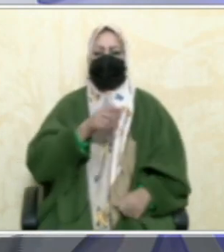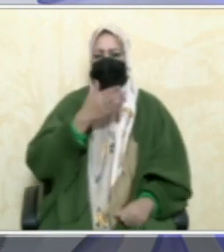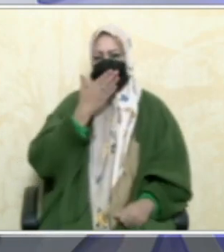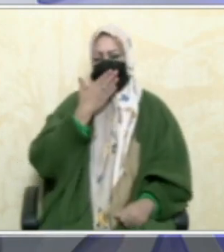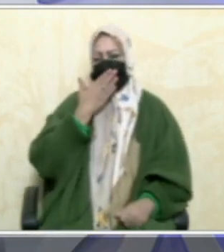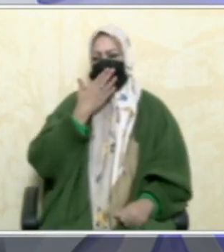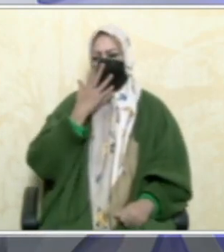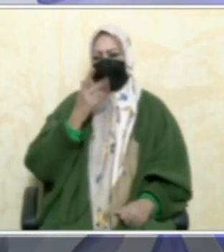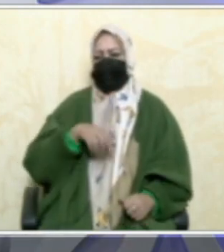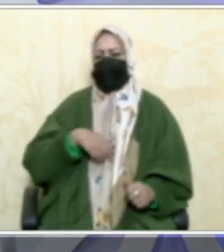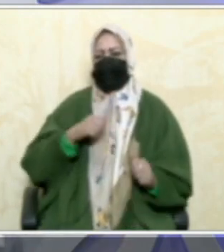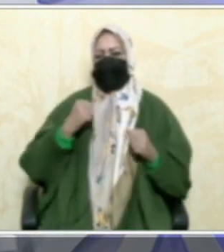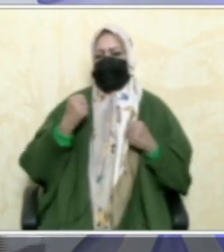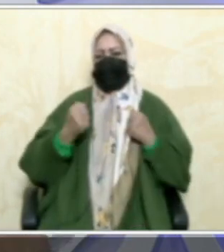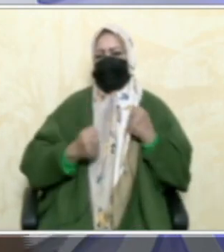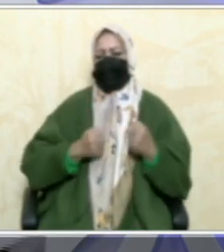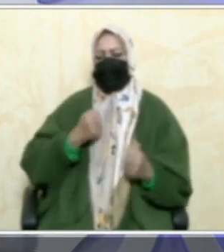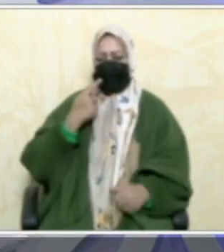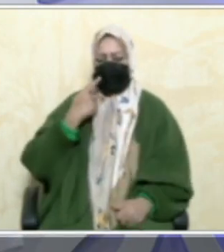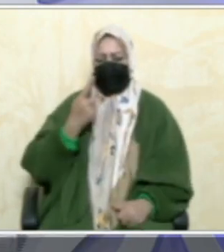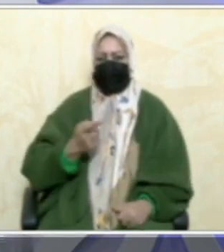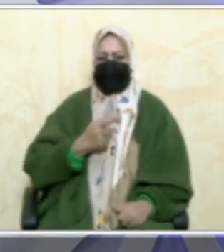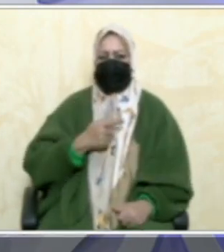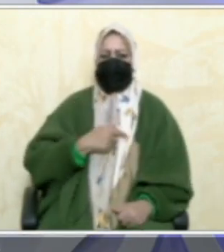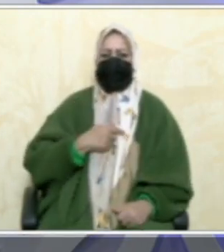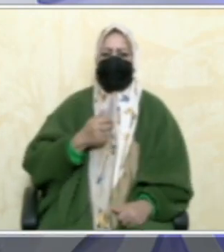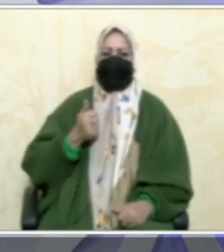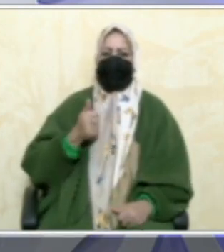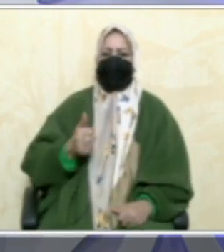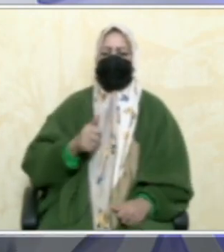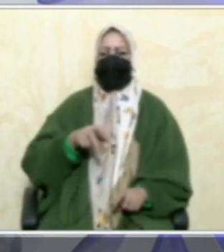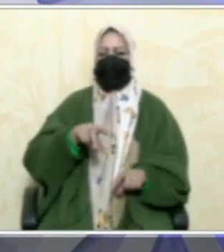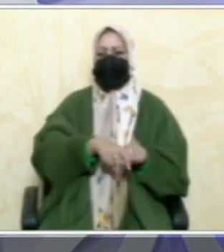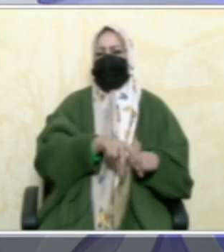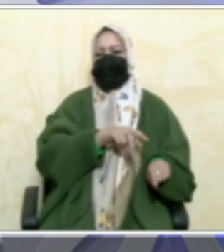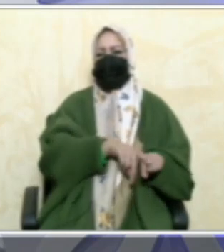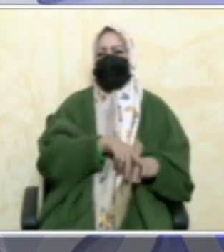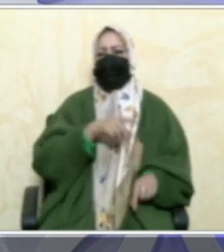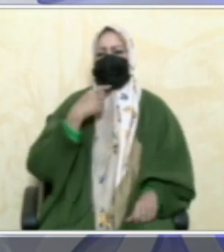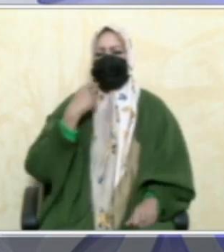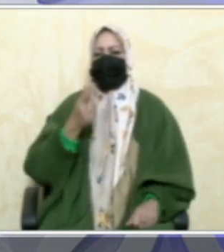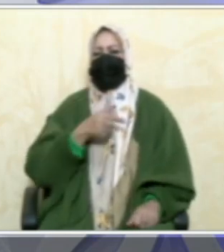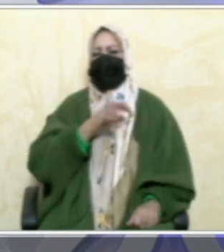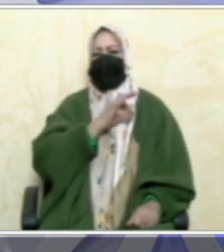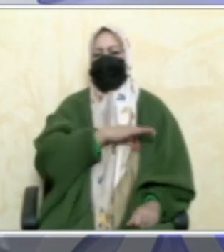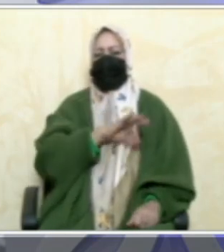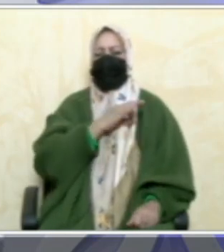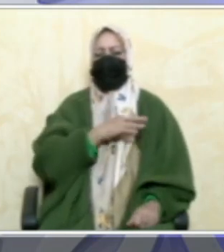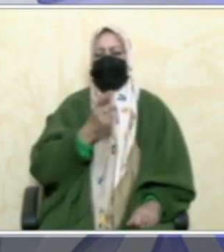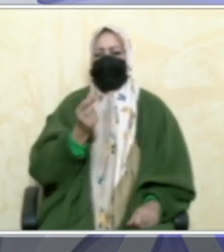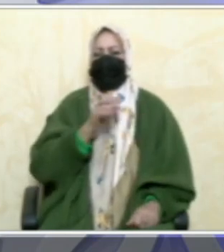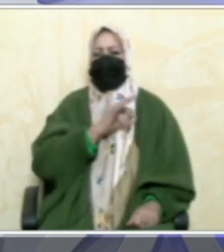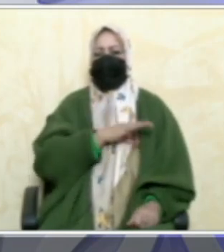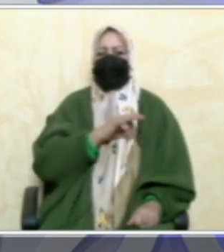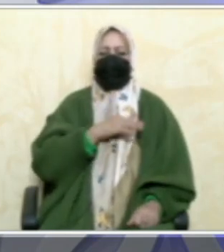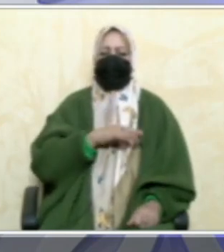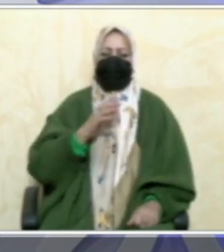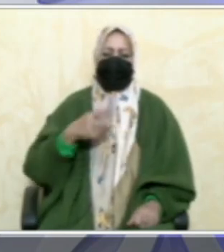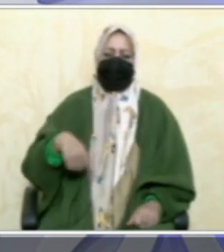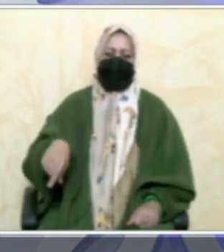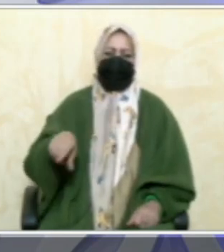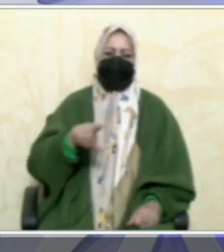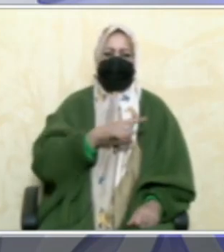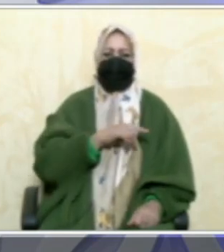كذا للظالمين نتيجة استفادتهم مما يعطيه إياهم الظالمون